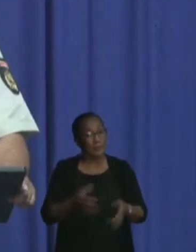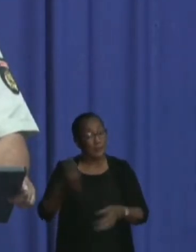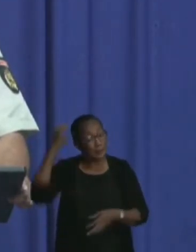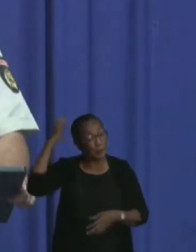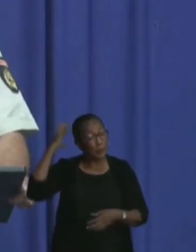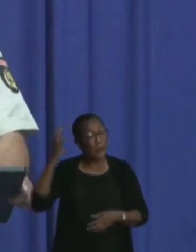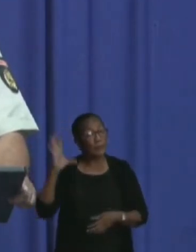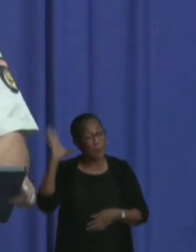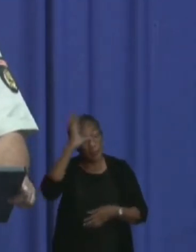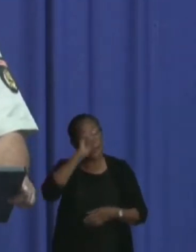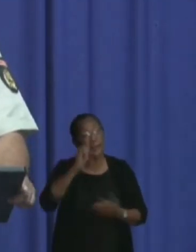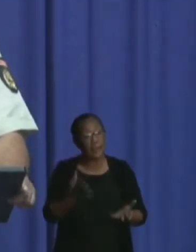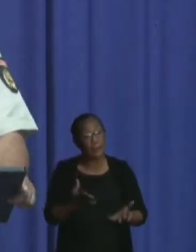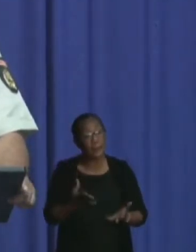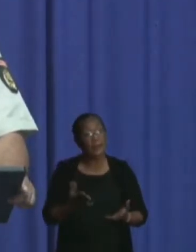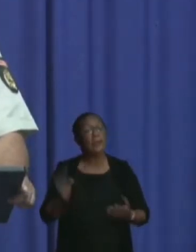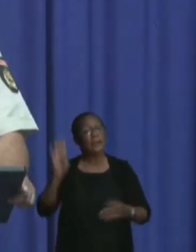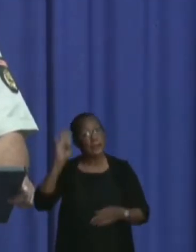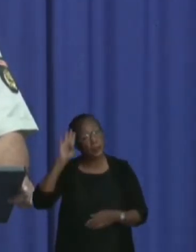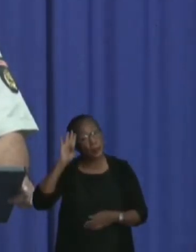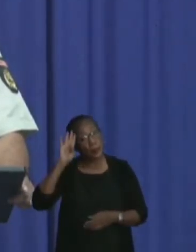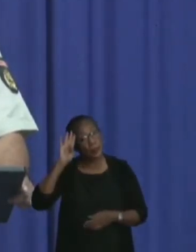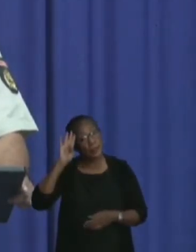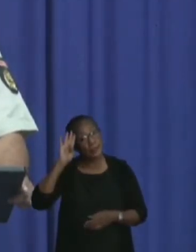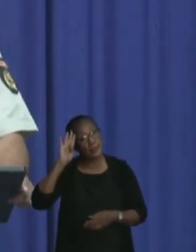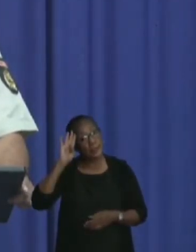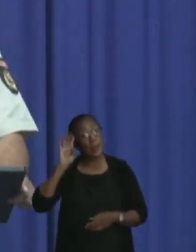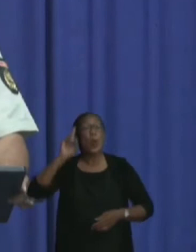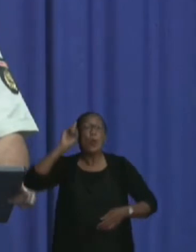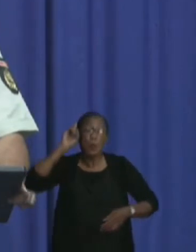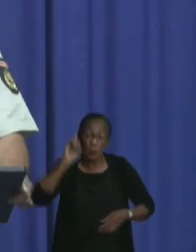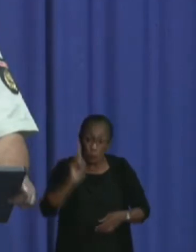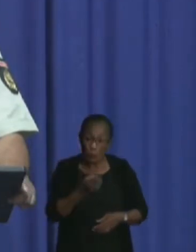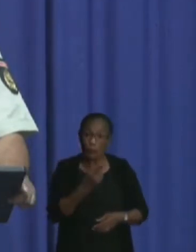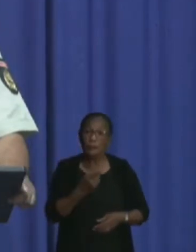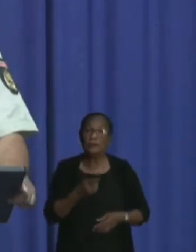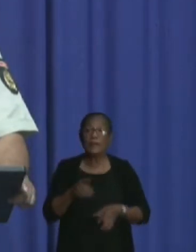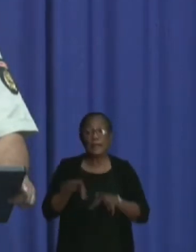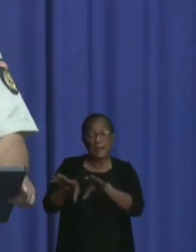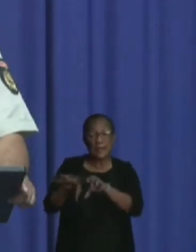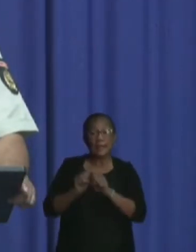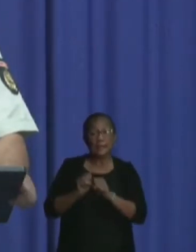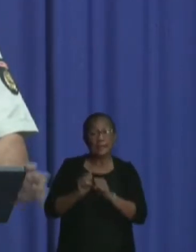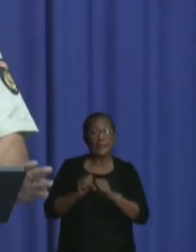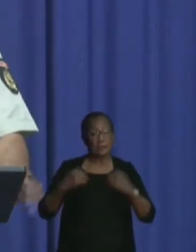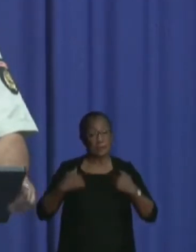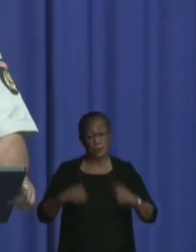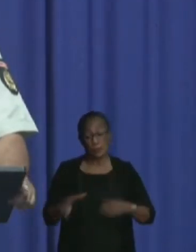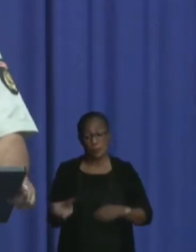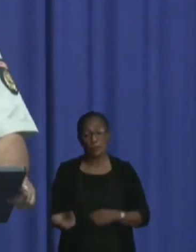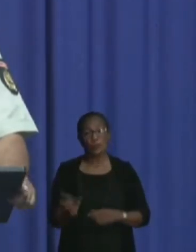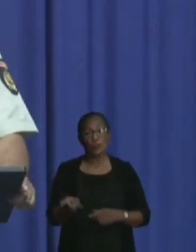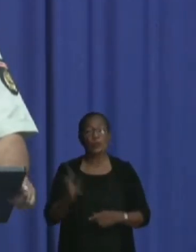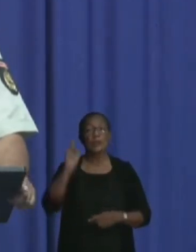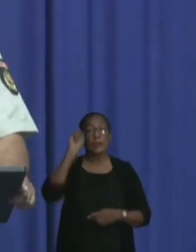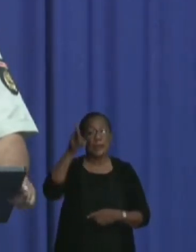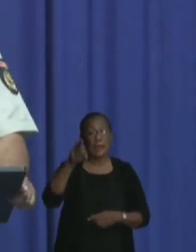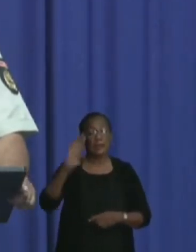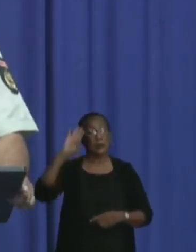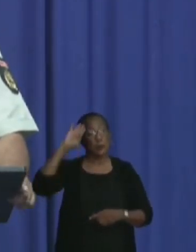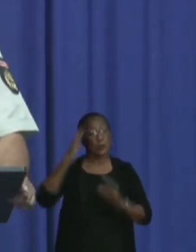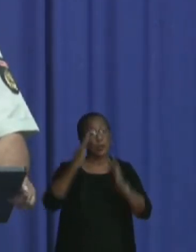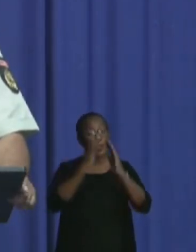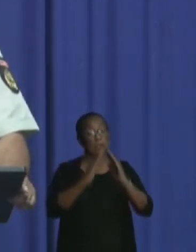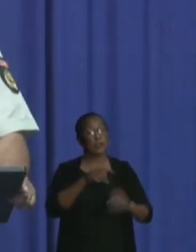wel dat de politie het de over zuivel te gaan om betrokkenen over te brengen naar het politiebureau